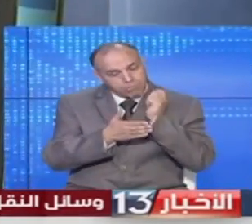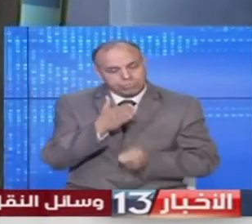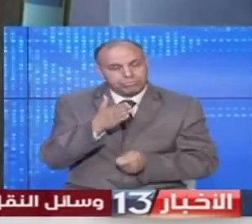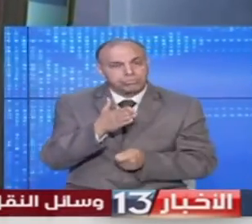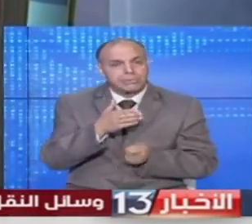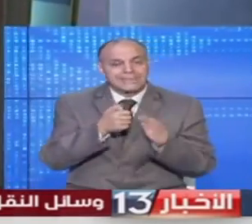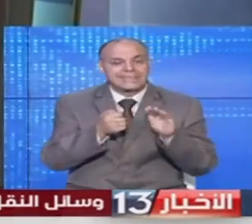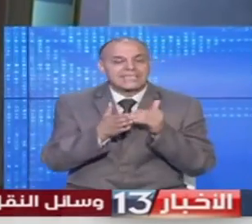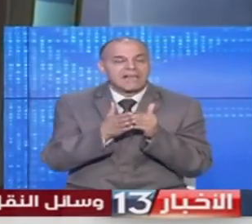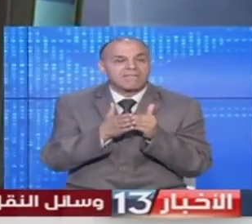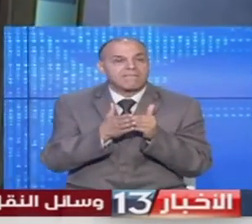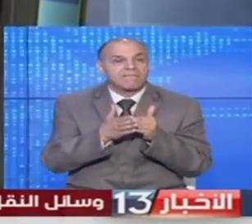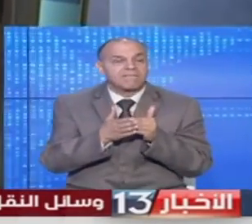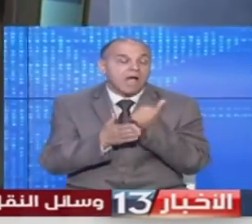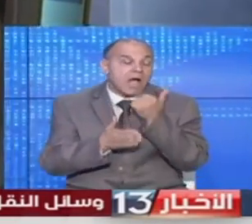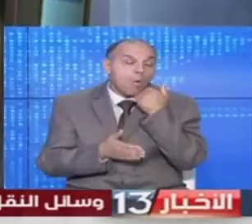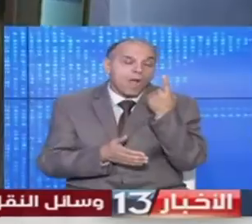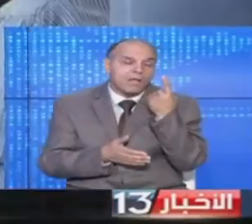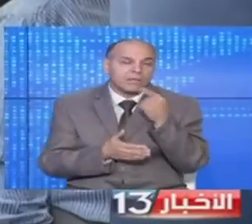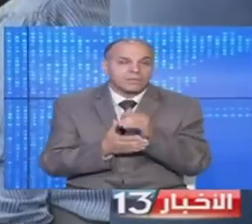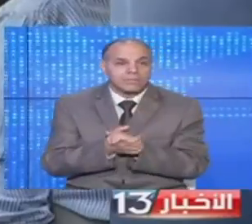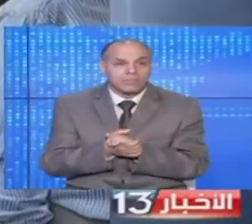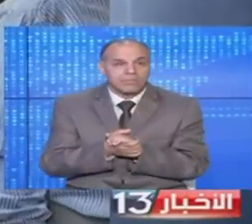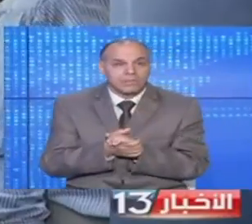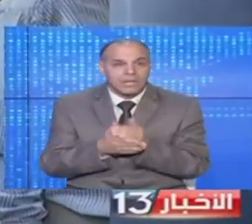بستين دينارا للمخالفين